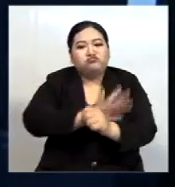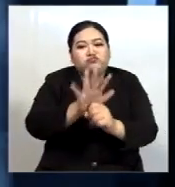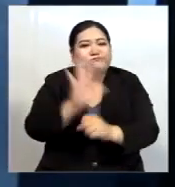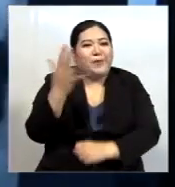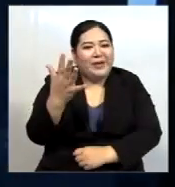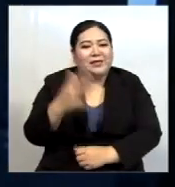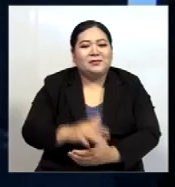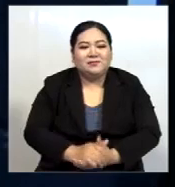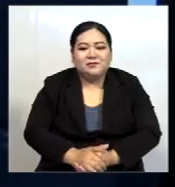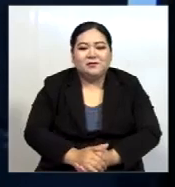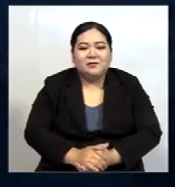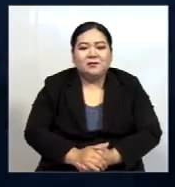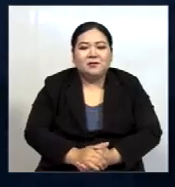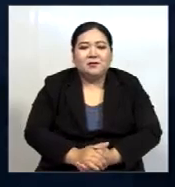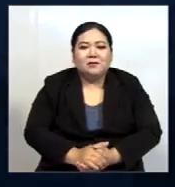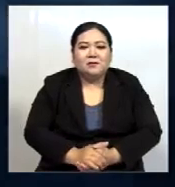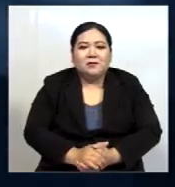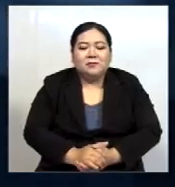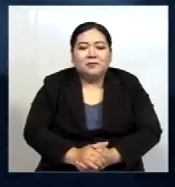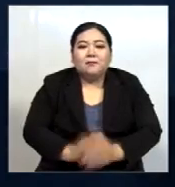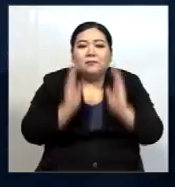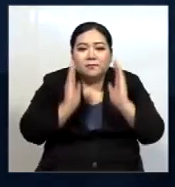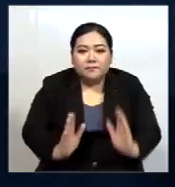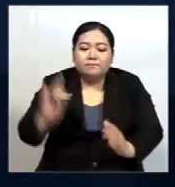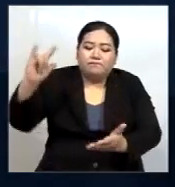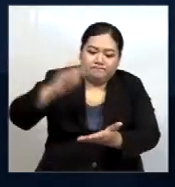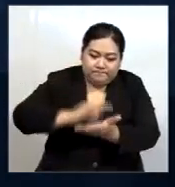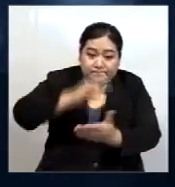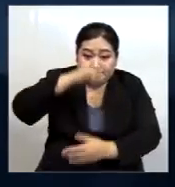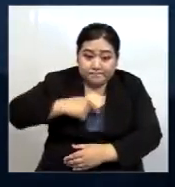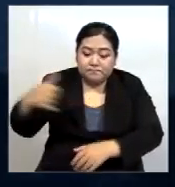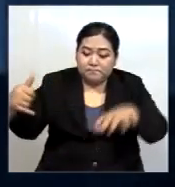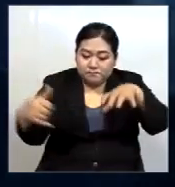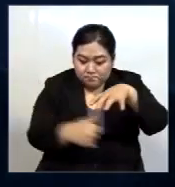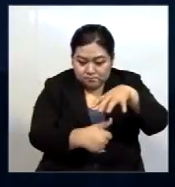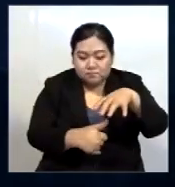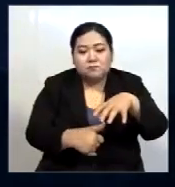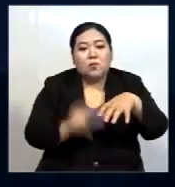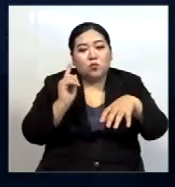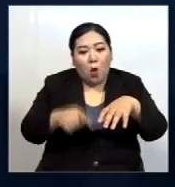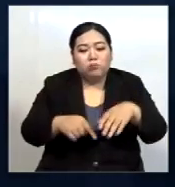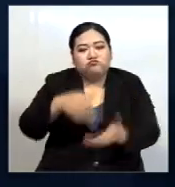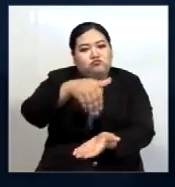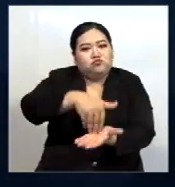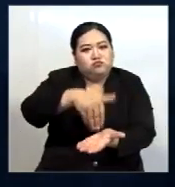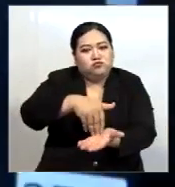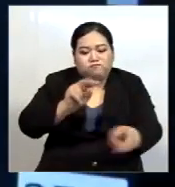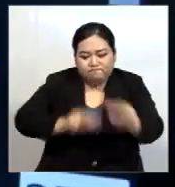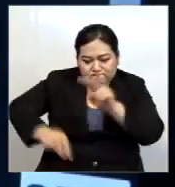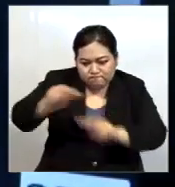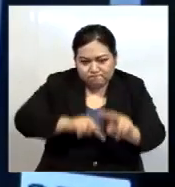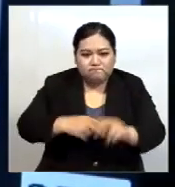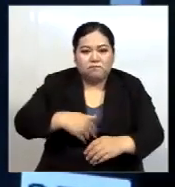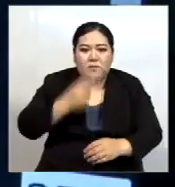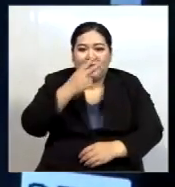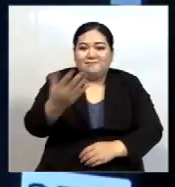ทั้งนี้ครับอีกหนึ่งมาตรการที่นำมาใช้ก็คือผู้โดยสารทุกคนที่เดินทางเข้ามาในประเทศไทยจะต้องมีการผ่านจุดคัดกรองนะครับ